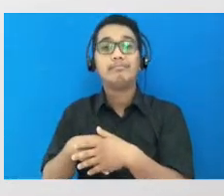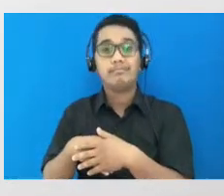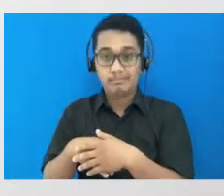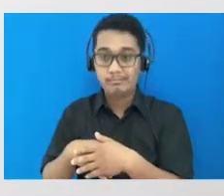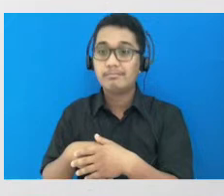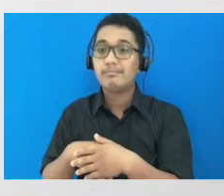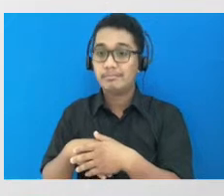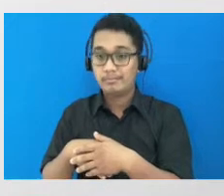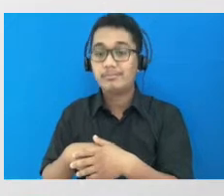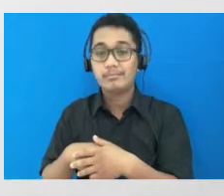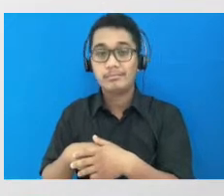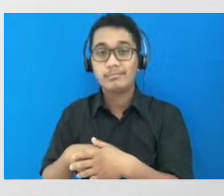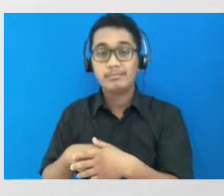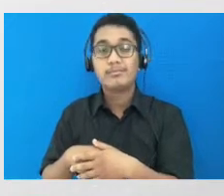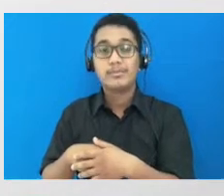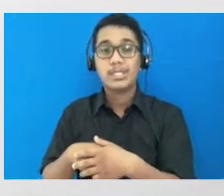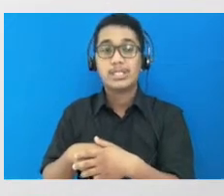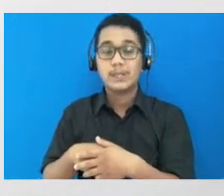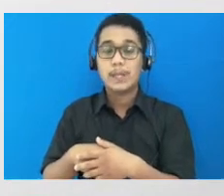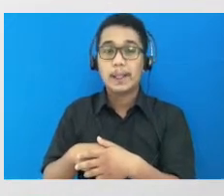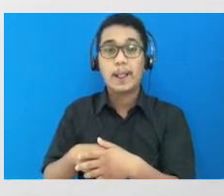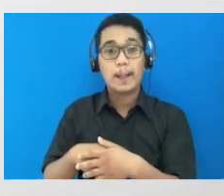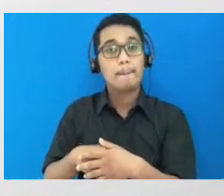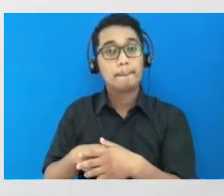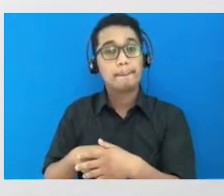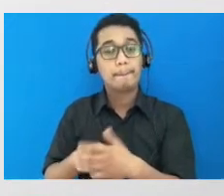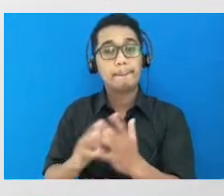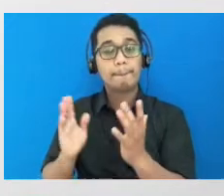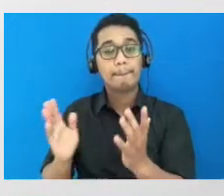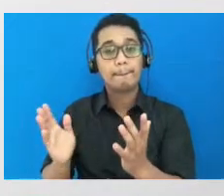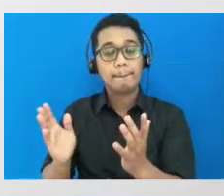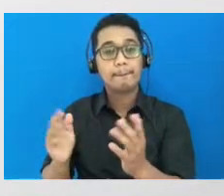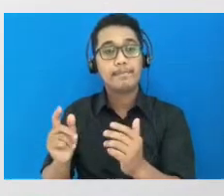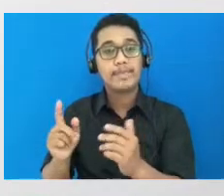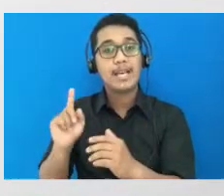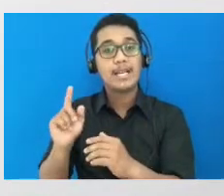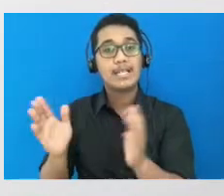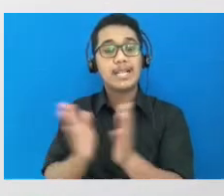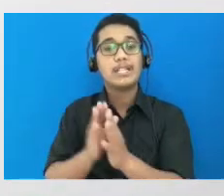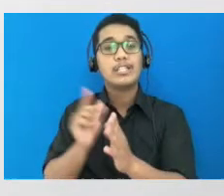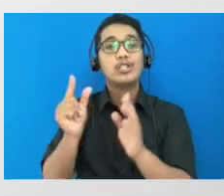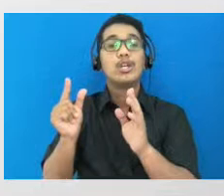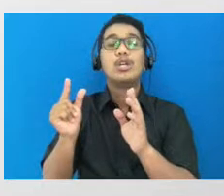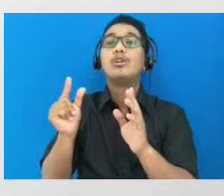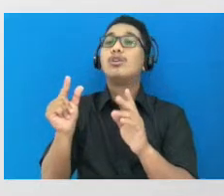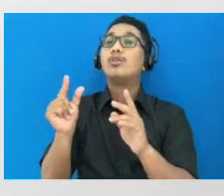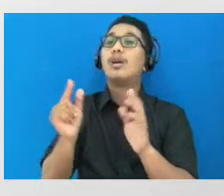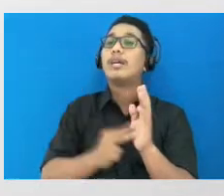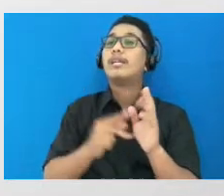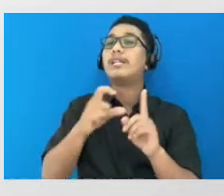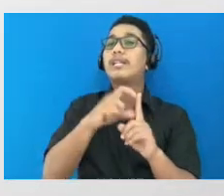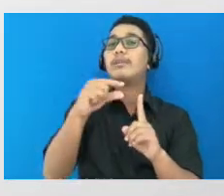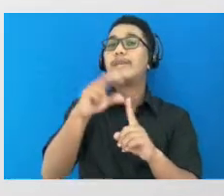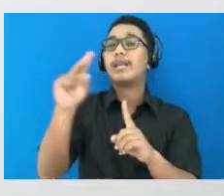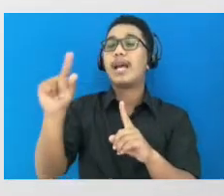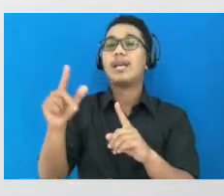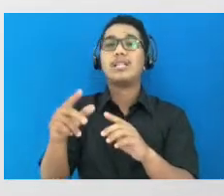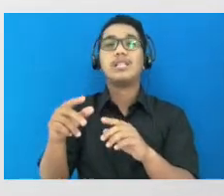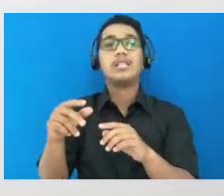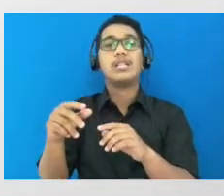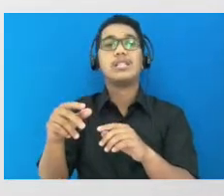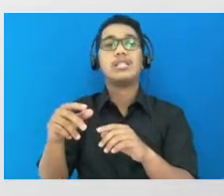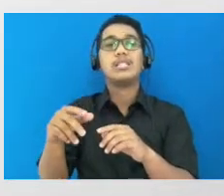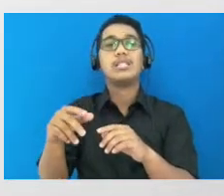pelaporan tersebut, bisa didapatkan oleh pelaporan tersebut. Dan tentunya GDPR-nya hanya sebuah sistem yang tidak sempurna dan